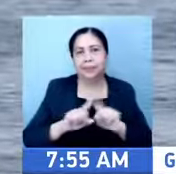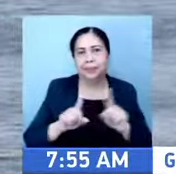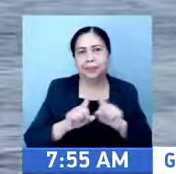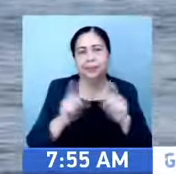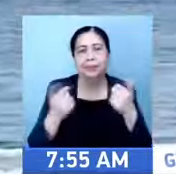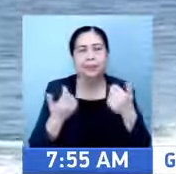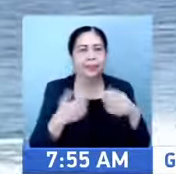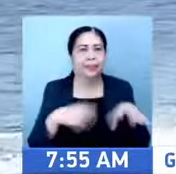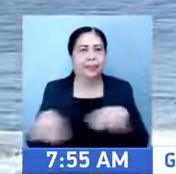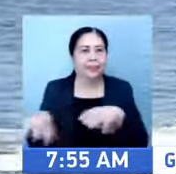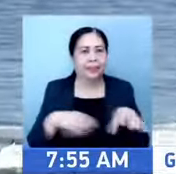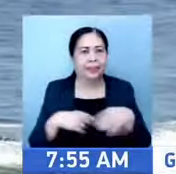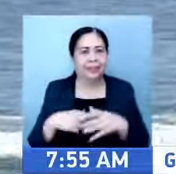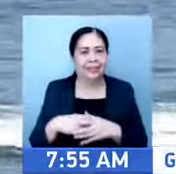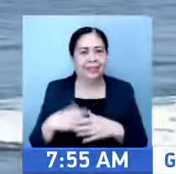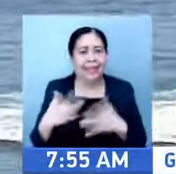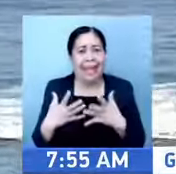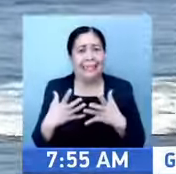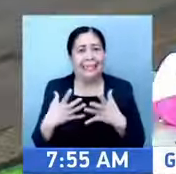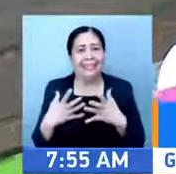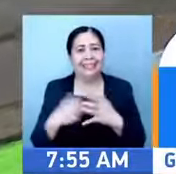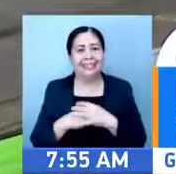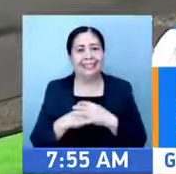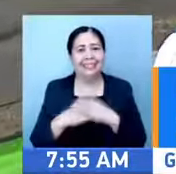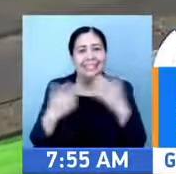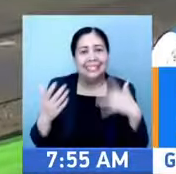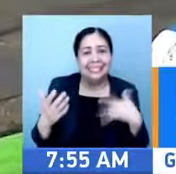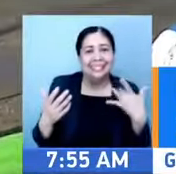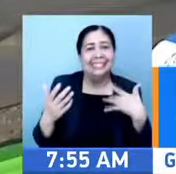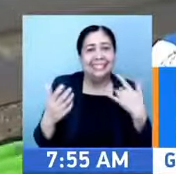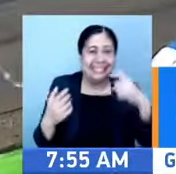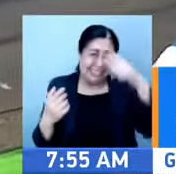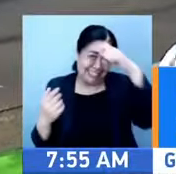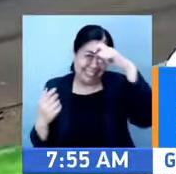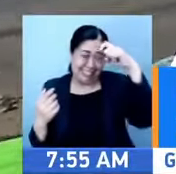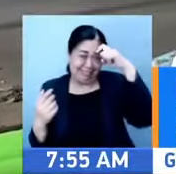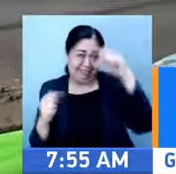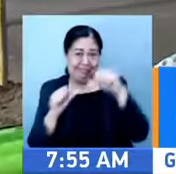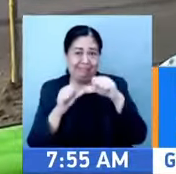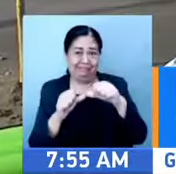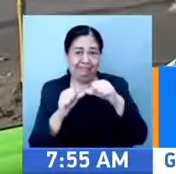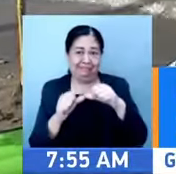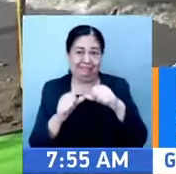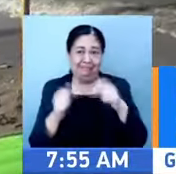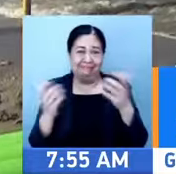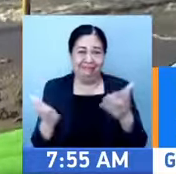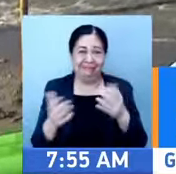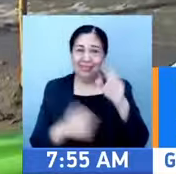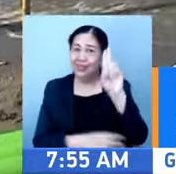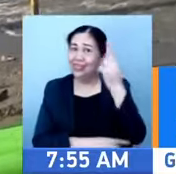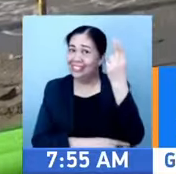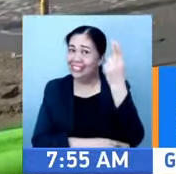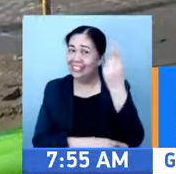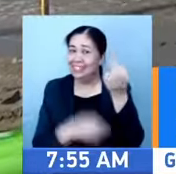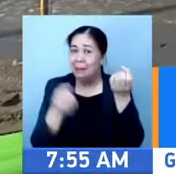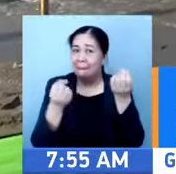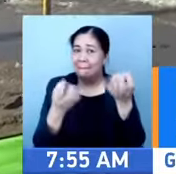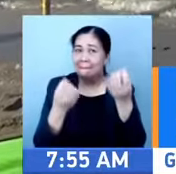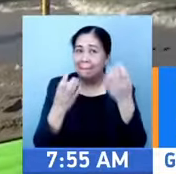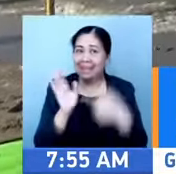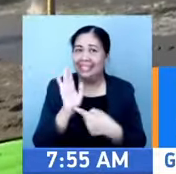dancers. Ramdam mo ang summer. At tuloy-tuloy ang summer dito sa unang hirit. At maraming pa kaming dadaling